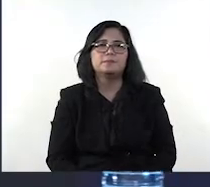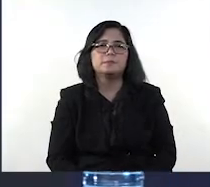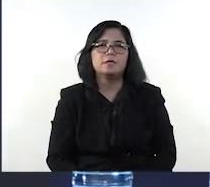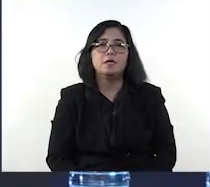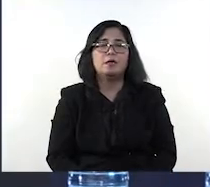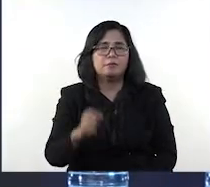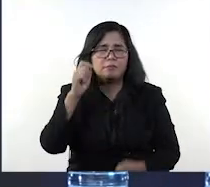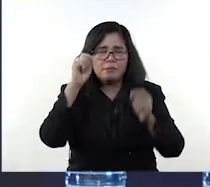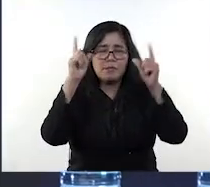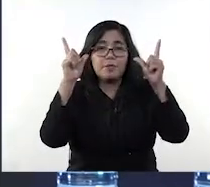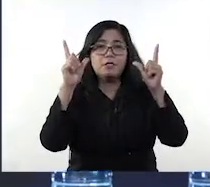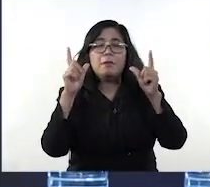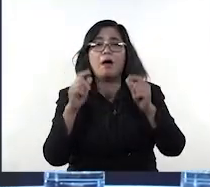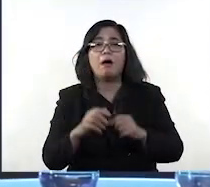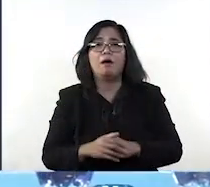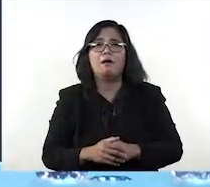hai tiba-tiba